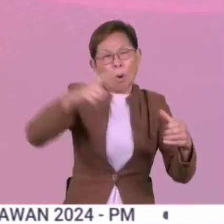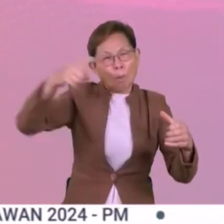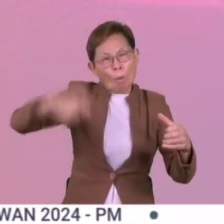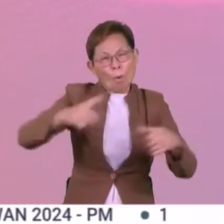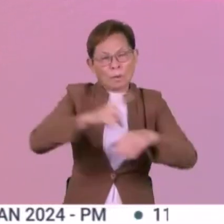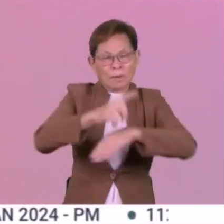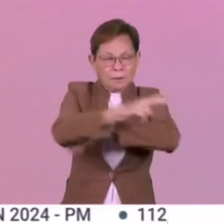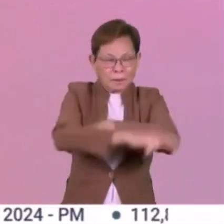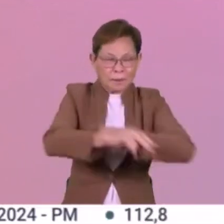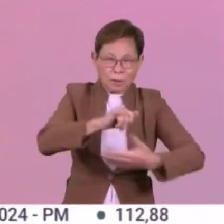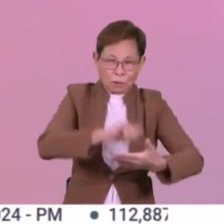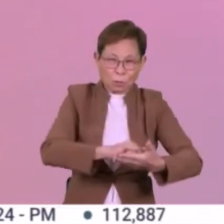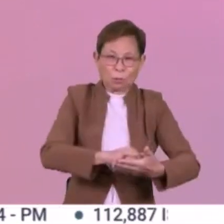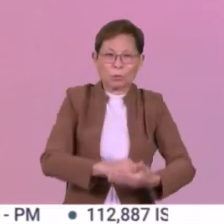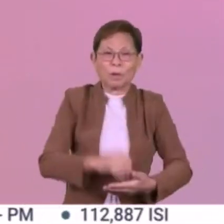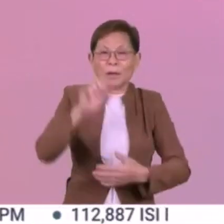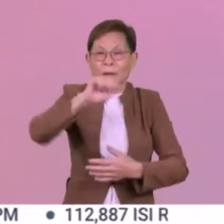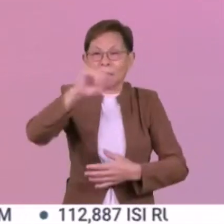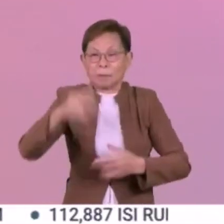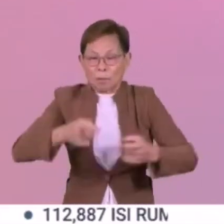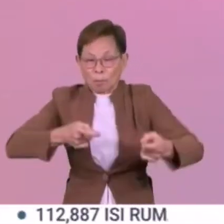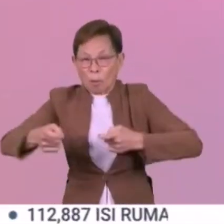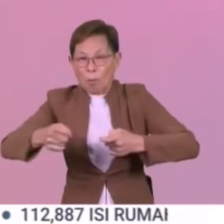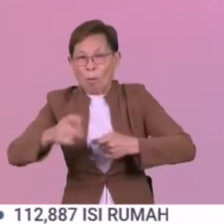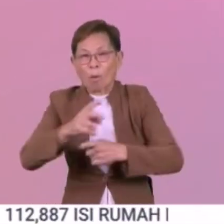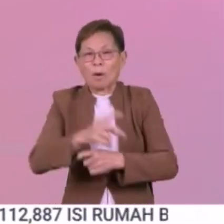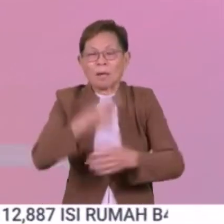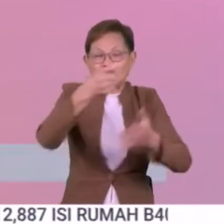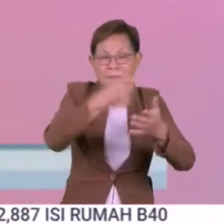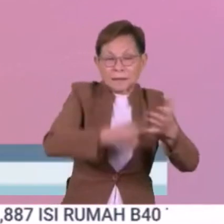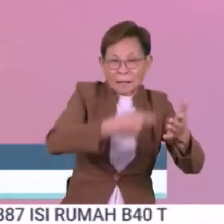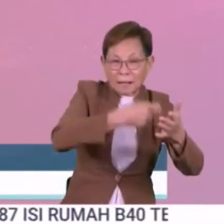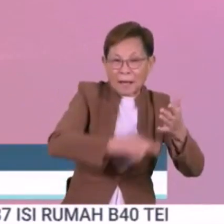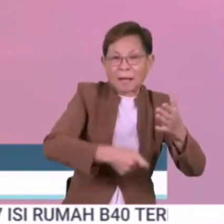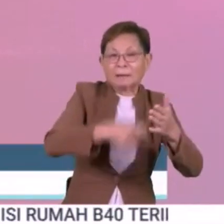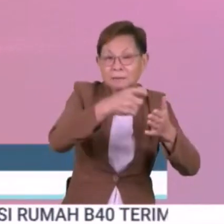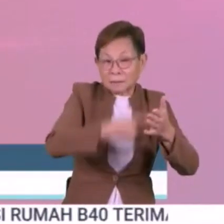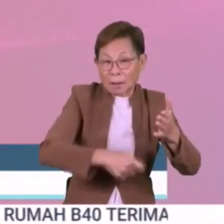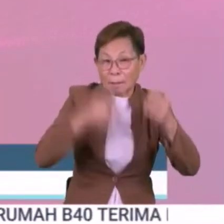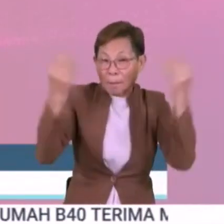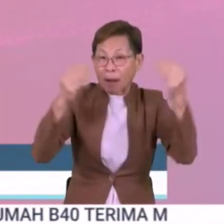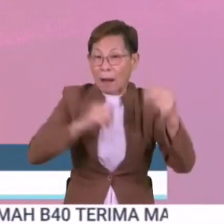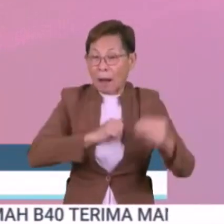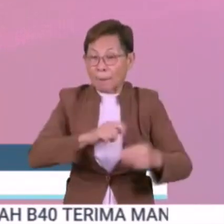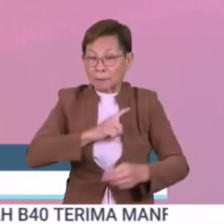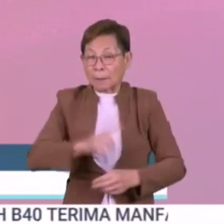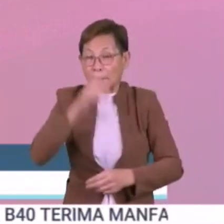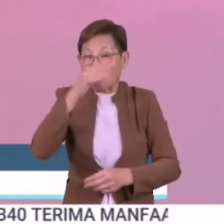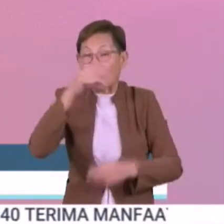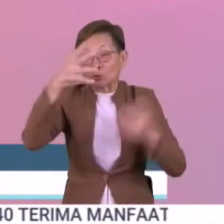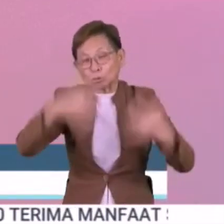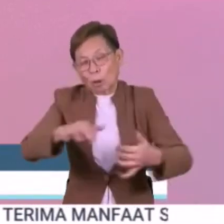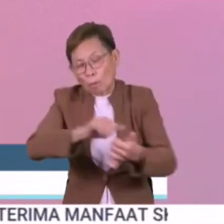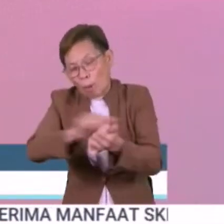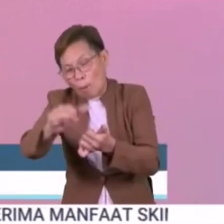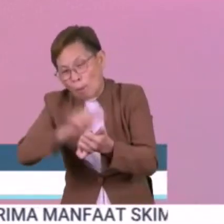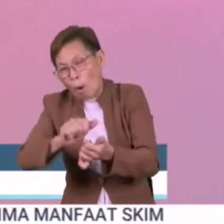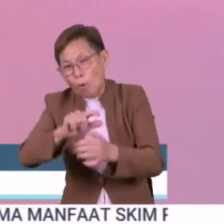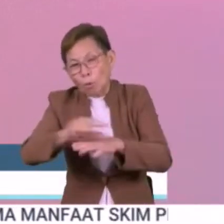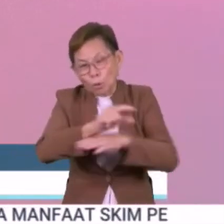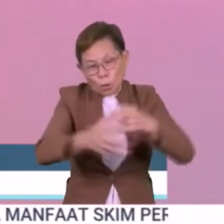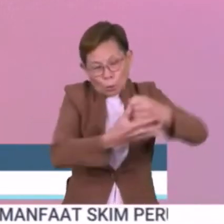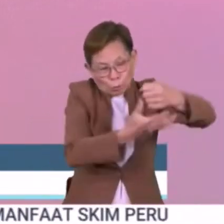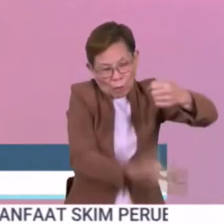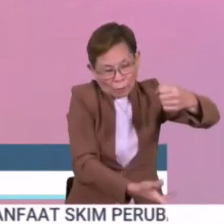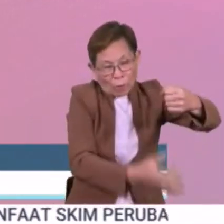negeri itu. Setakat ini, jawatan kuasa pengurusan wakaf zakat dan baitul mal Majlis Agama Islam Melaka MAIM telah meluluskan penggunaan dana